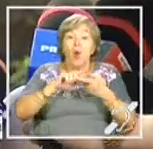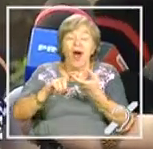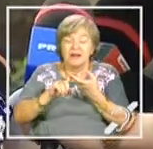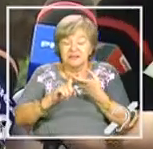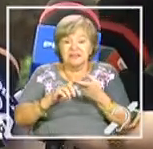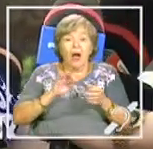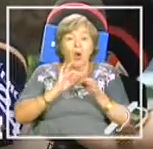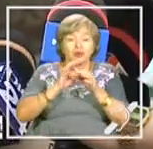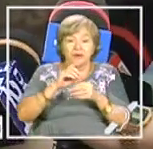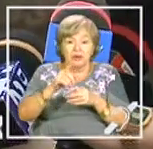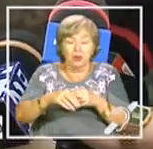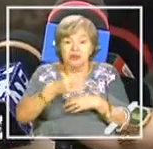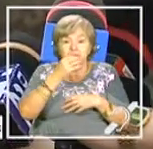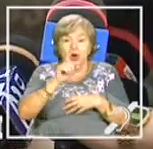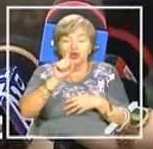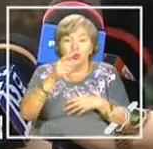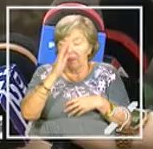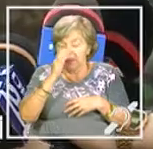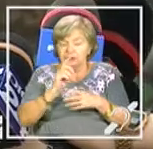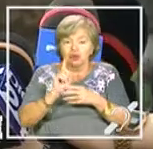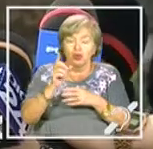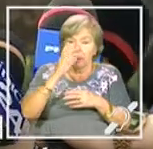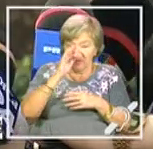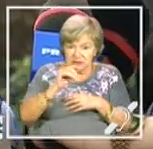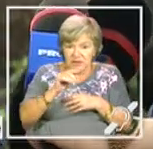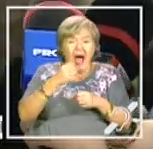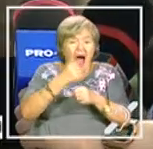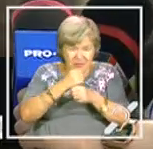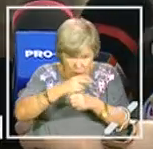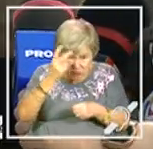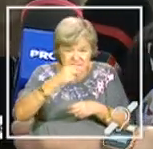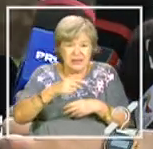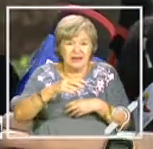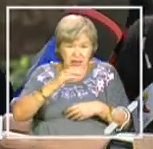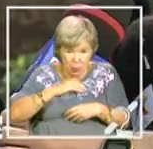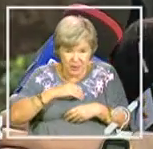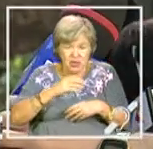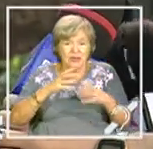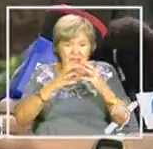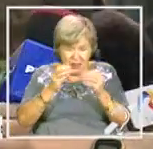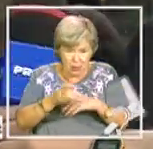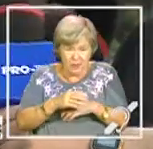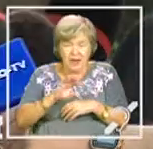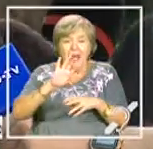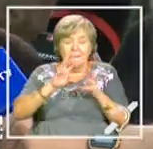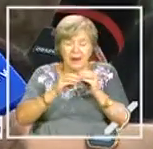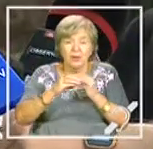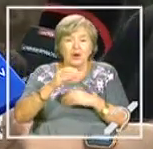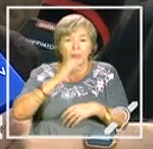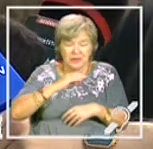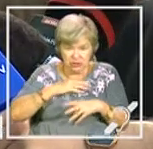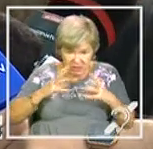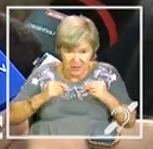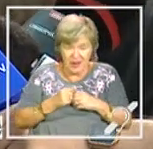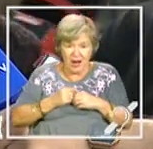de minciună. Lămuriți-ne, vă rog, cum a fost de fapt? Ați avut o înțelegere cu președintele Klaus Iohannis și cu Nicolae Ciucă? Le-ați promis